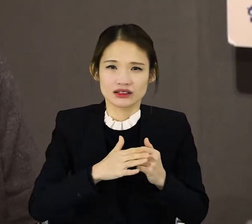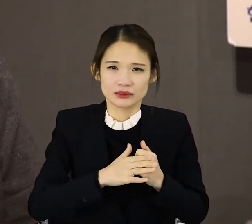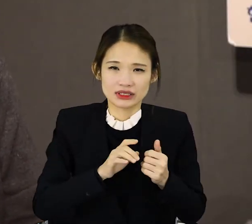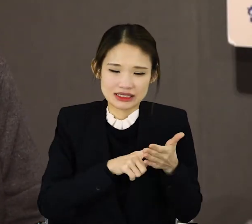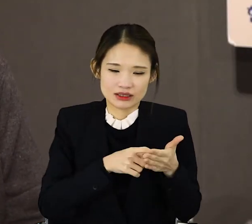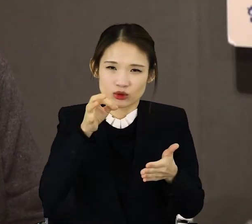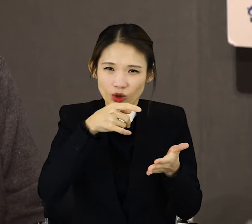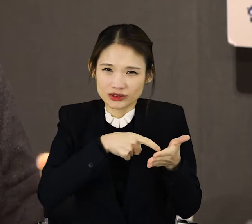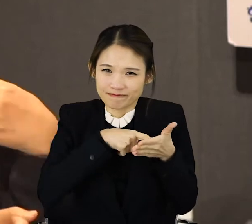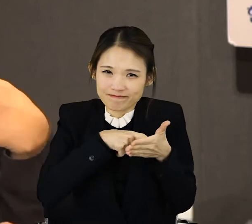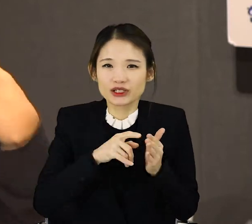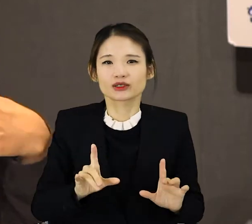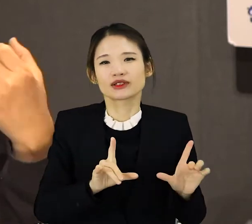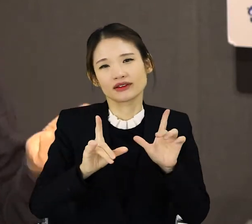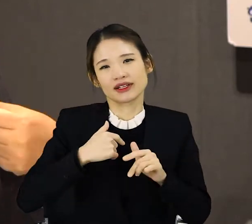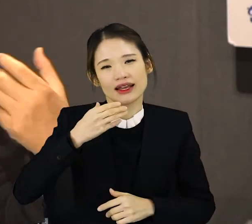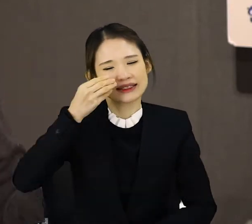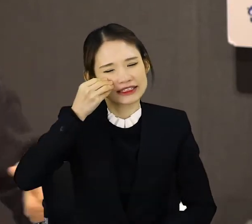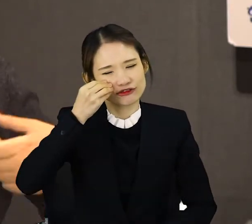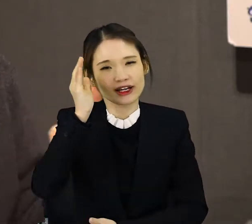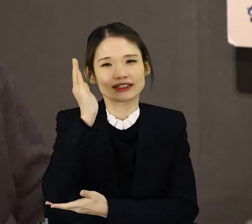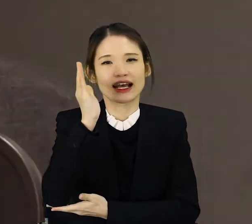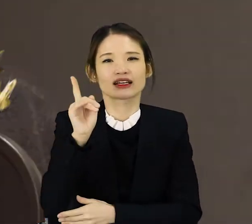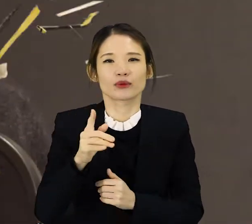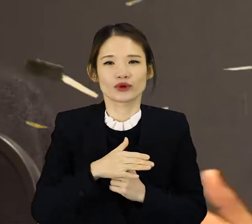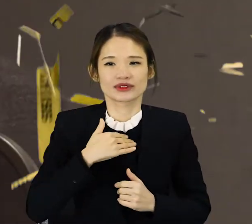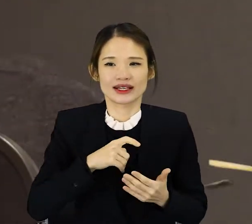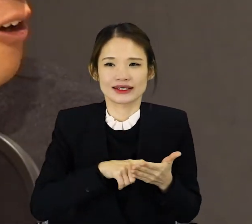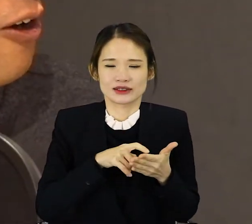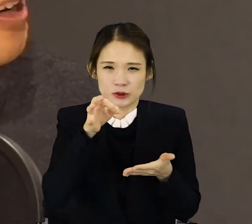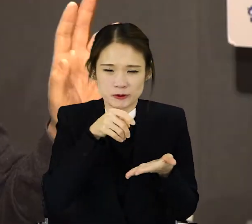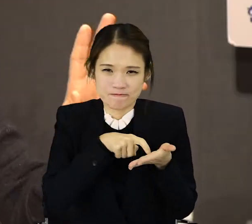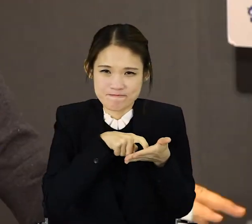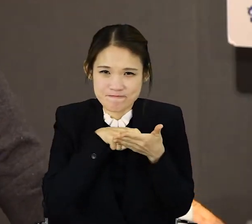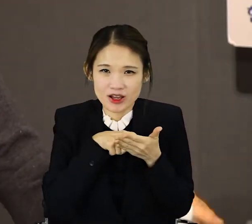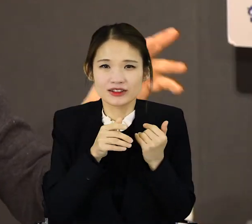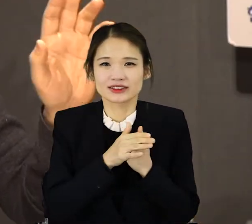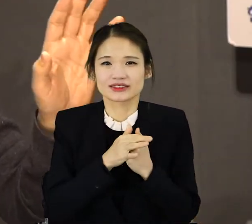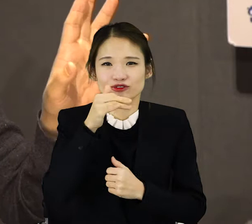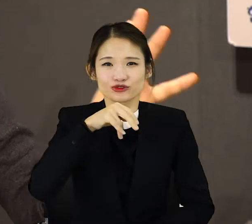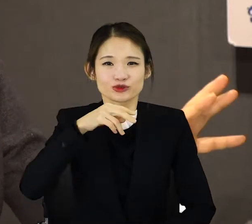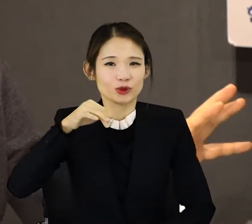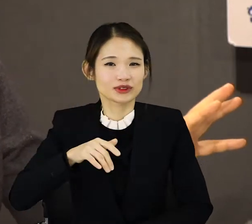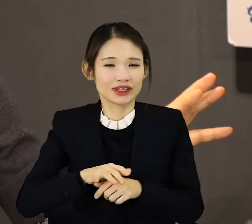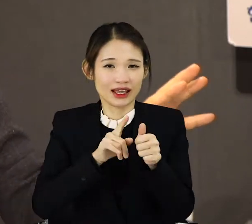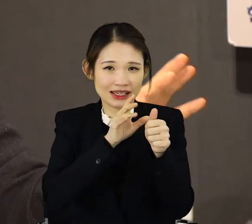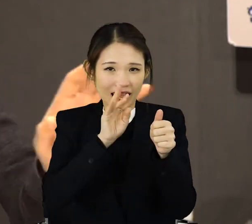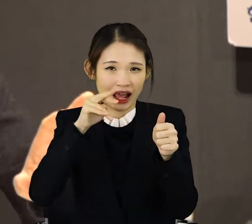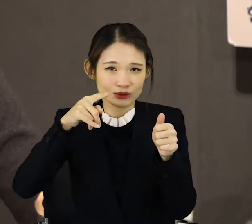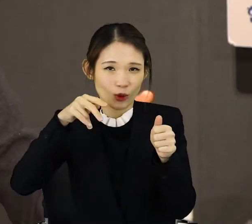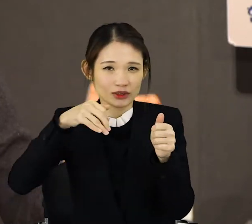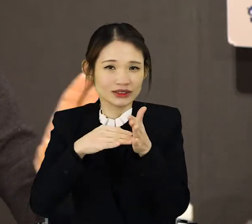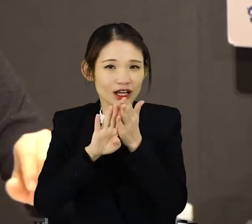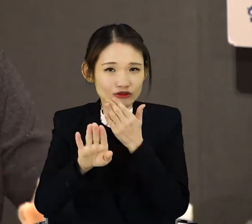짠돌이로 살아왔거든요. 그럼 나에게 제일 익숙한 얘기는 뭐냐면 짠돌이가 뉴논스톱 때 양동근이었고 심지어